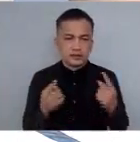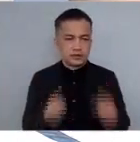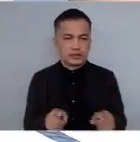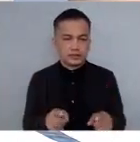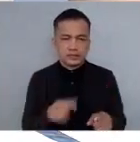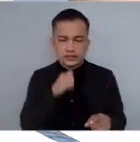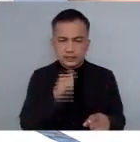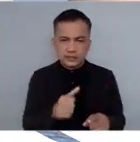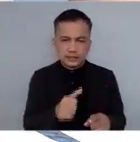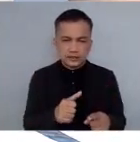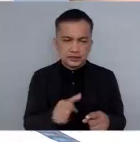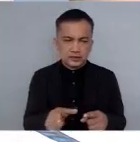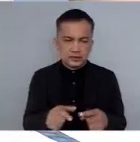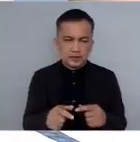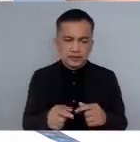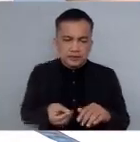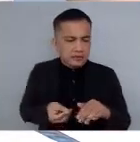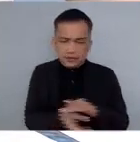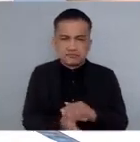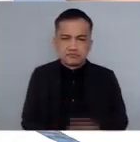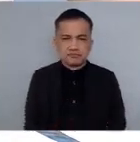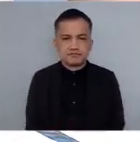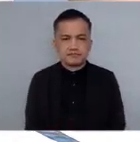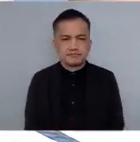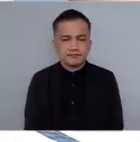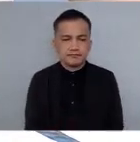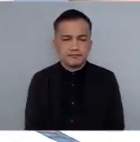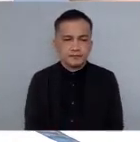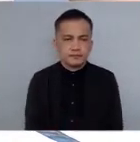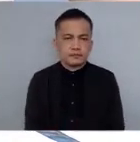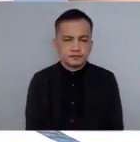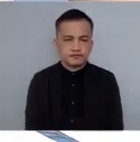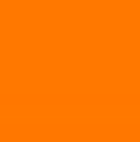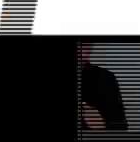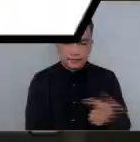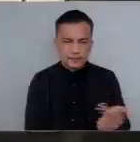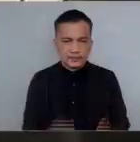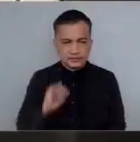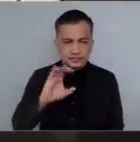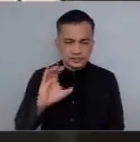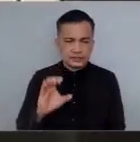sila makikipag-areglo. Nasa frontline ng balitang yan, si JC Cosico.